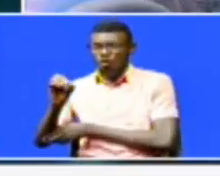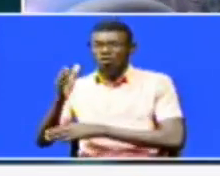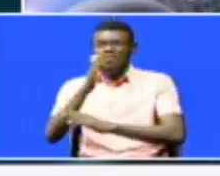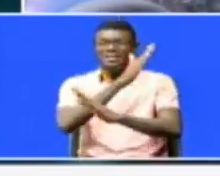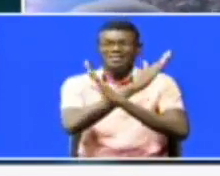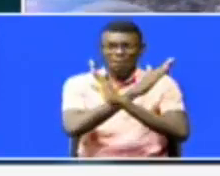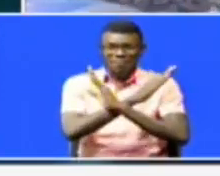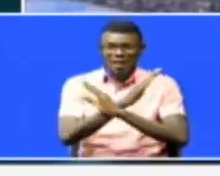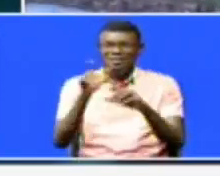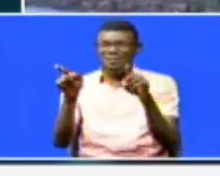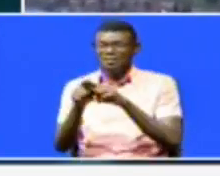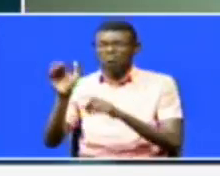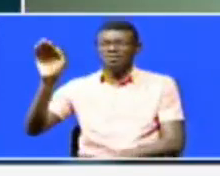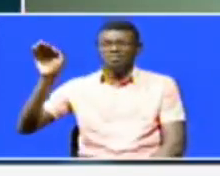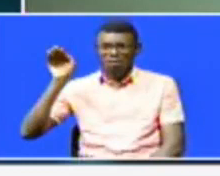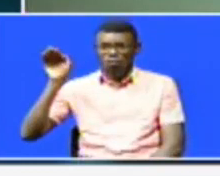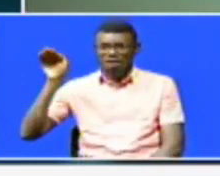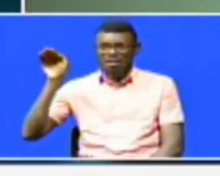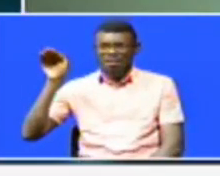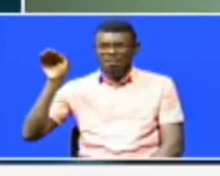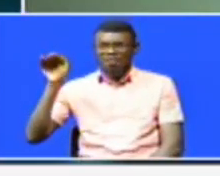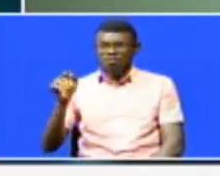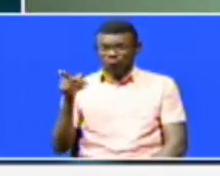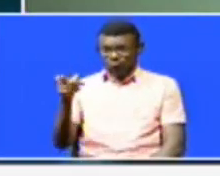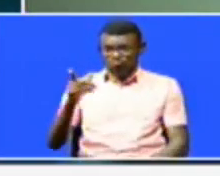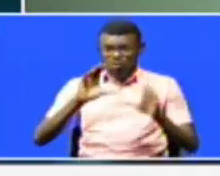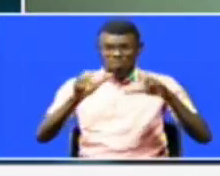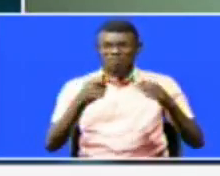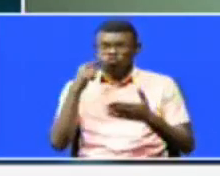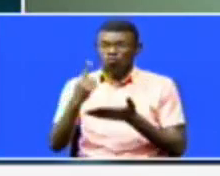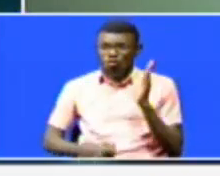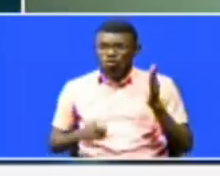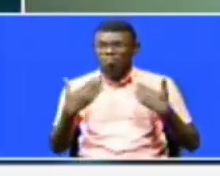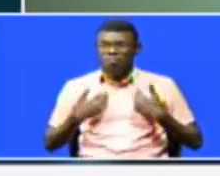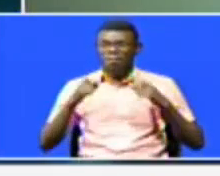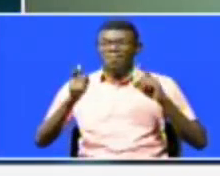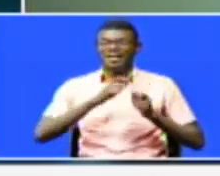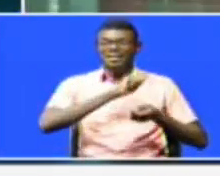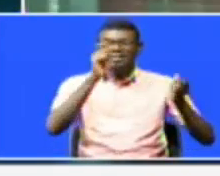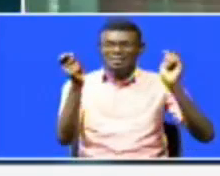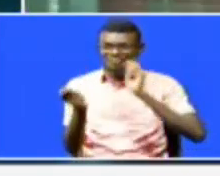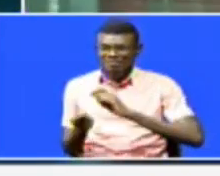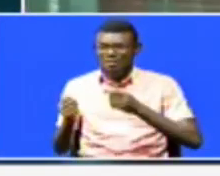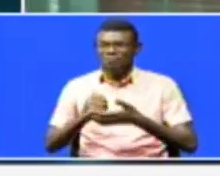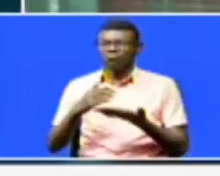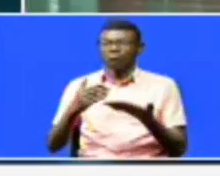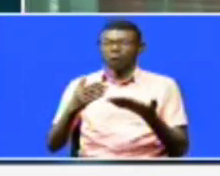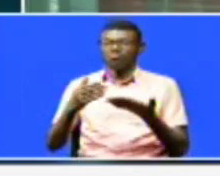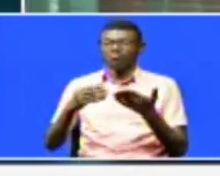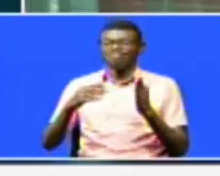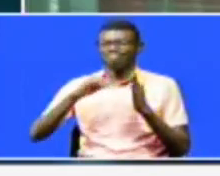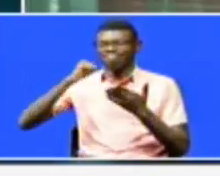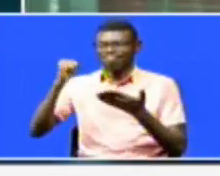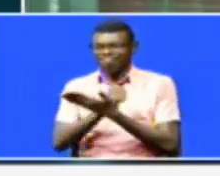Zambia na Harare Zimbabwe. Aidha, shirika linasisitiza wasafiri kubadili tiketi ili kusafiri baadaye,